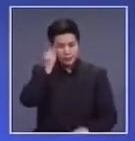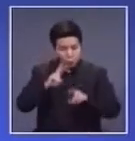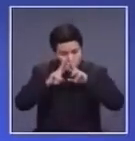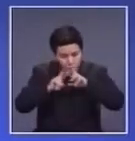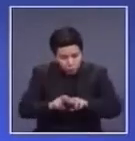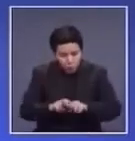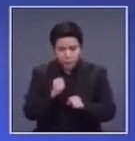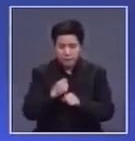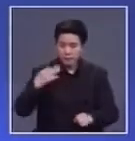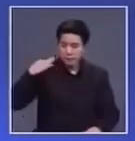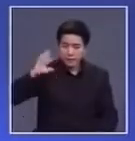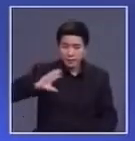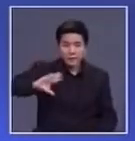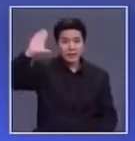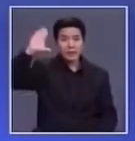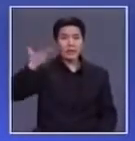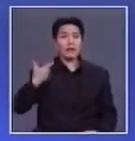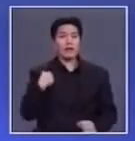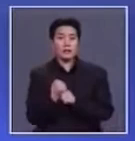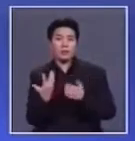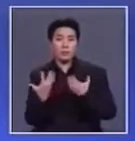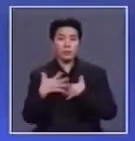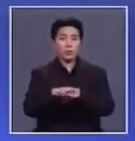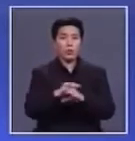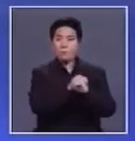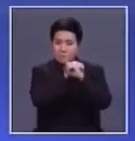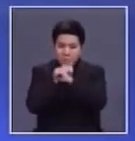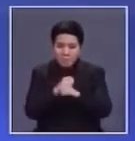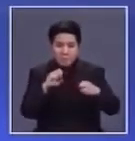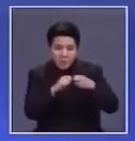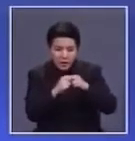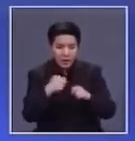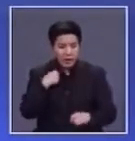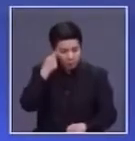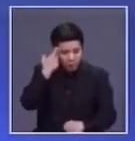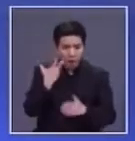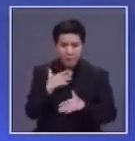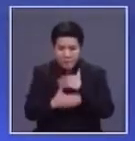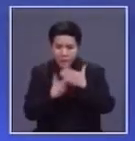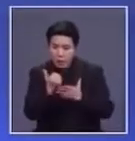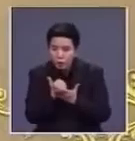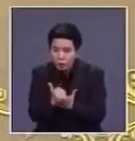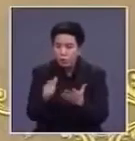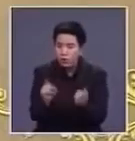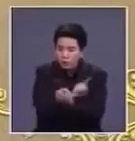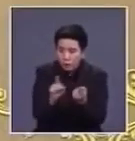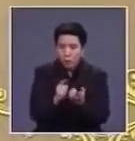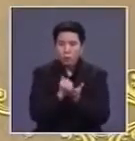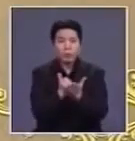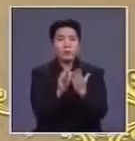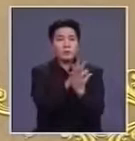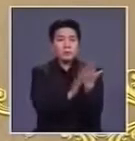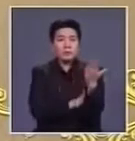ค์งานจิตอาสารวมทั้งการมีส่วนร่วมในการป้องกันแก้ไขปัญหาและการพัฒนาชุมชนสังคมประเทศชาติ